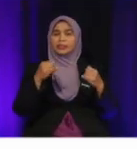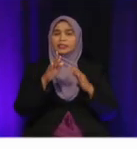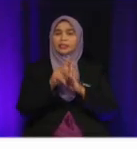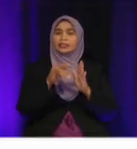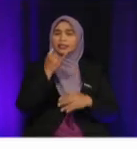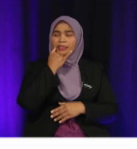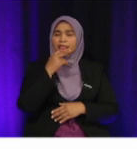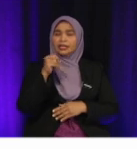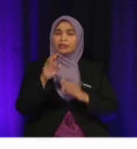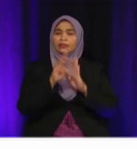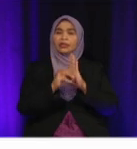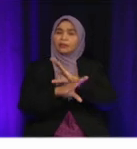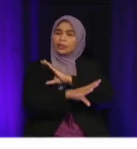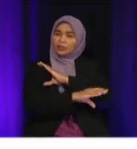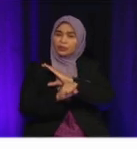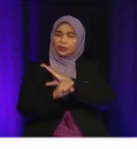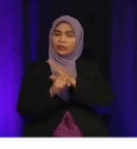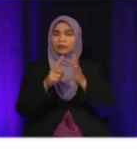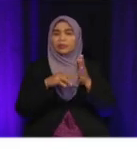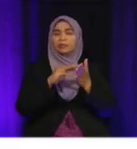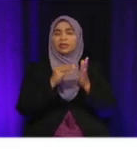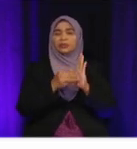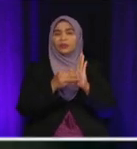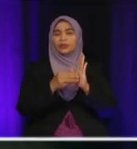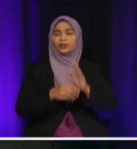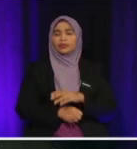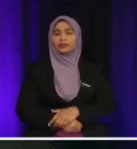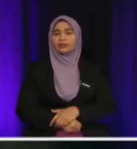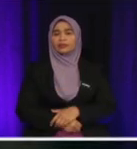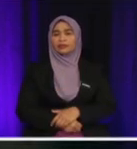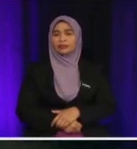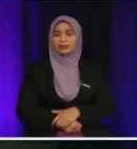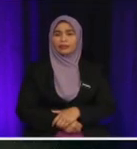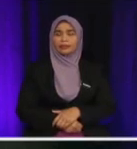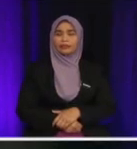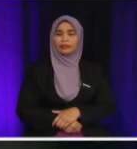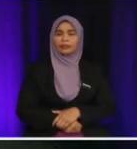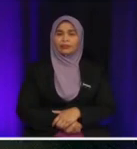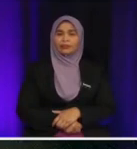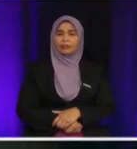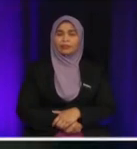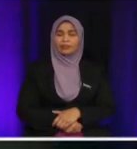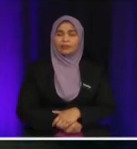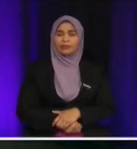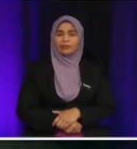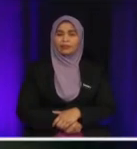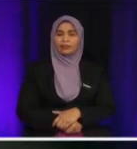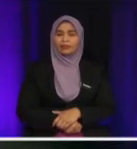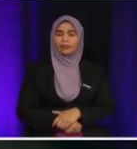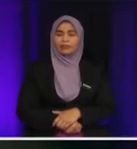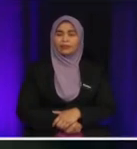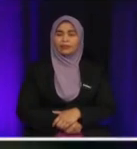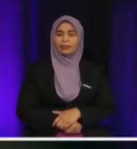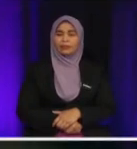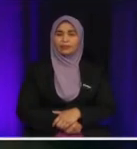iaitu mencuri. Siapa nak bagi maksud mencuri? Okey, silakan. Okey, ramai angkat ni. Okey, kita nak bagi.